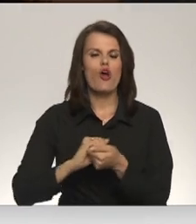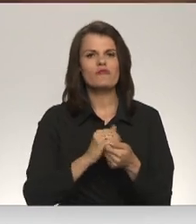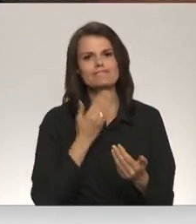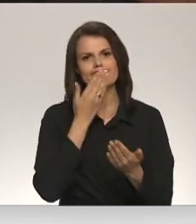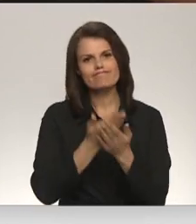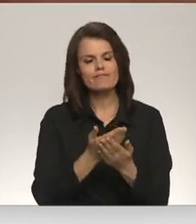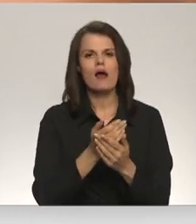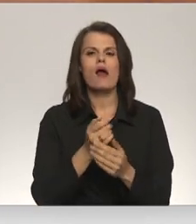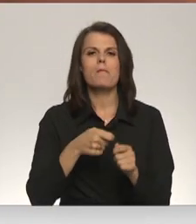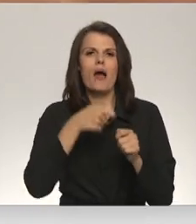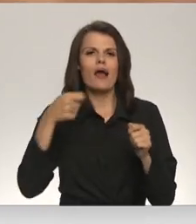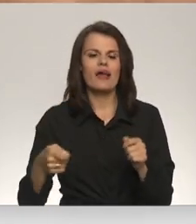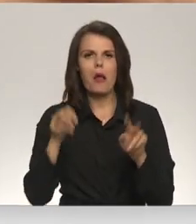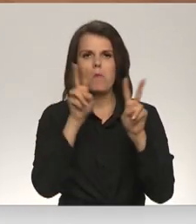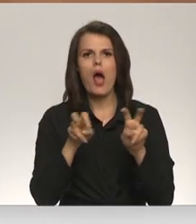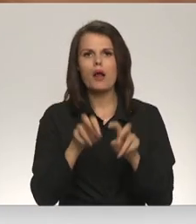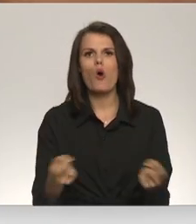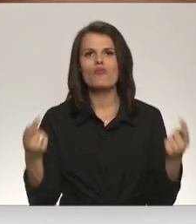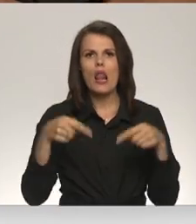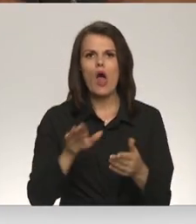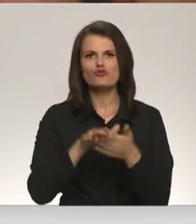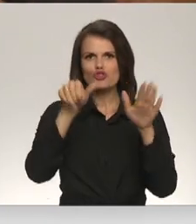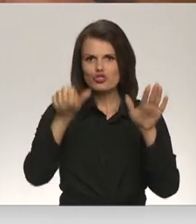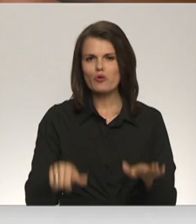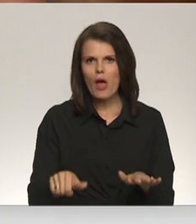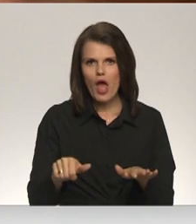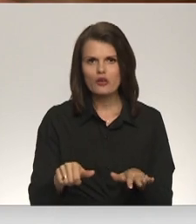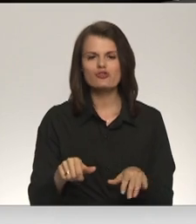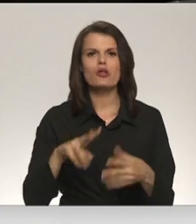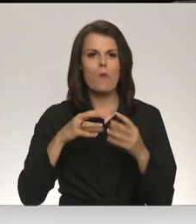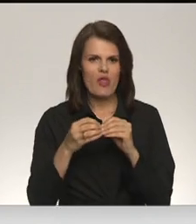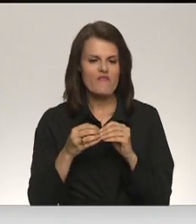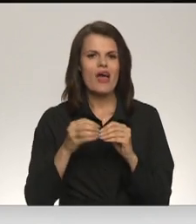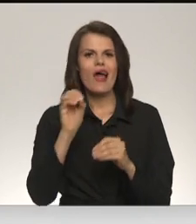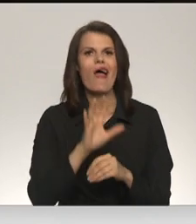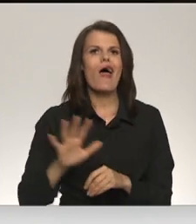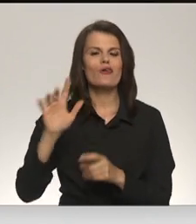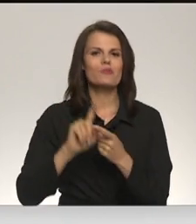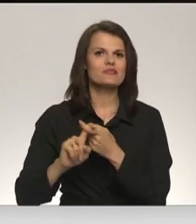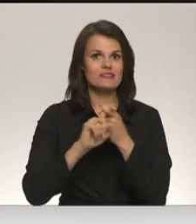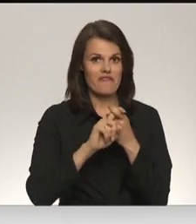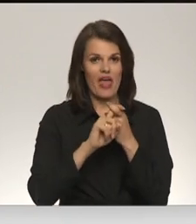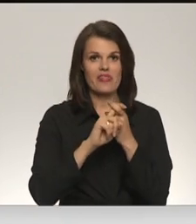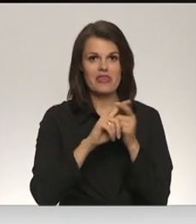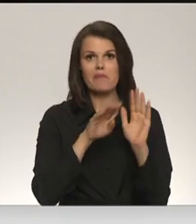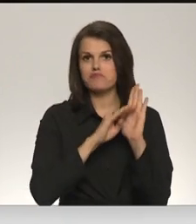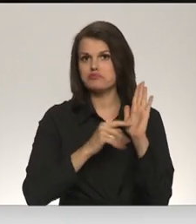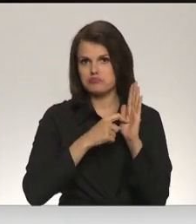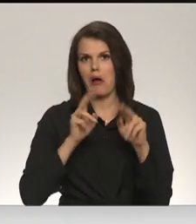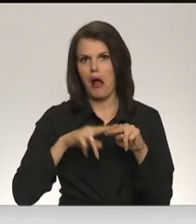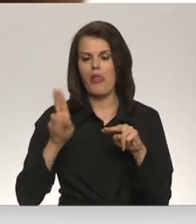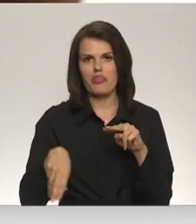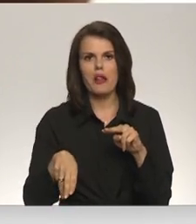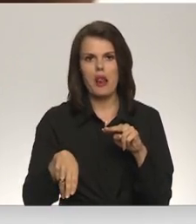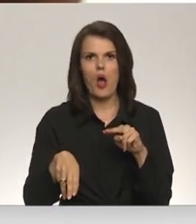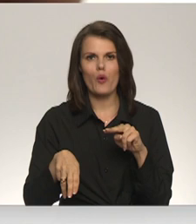iespēju pagarināt pārbaudas laiku līdz pat pusgadam, ņemot vērā, ka attiecīgā Eiropas Savienības direktīva to atļauj. Kā